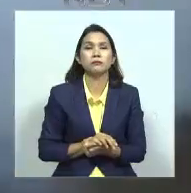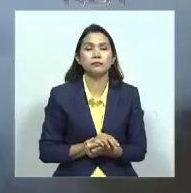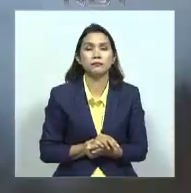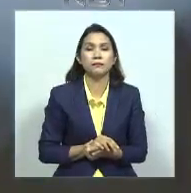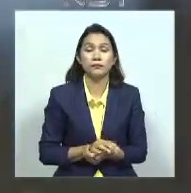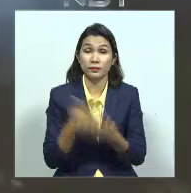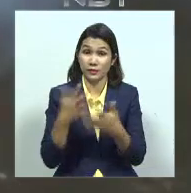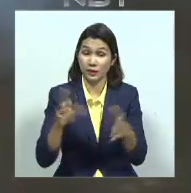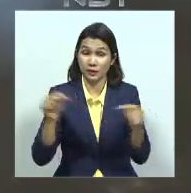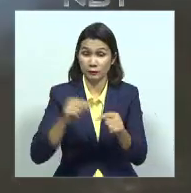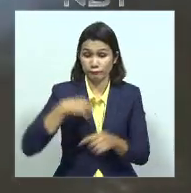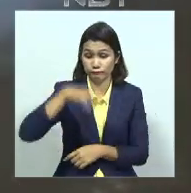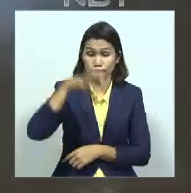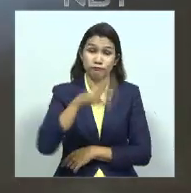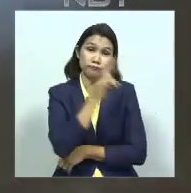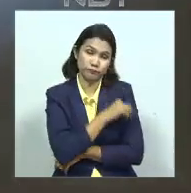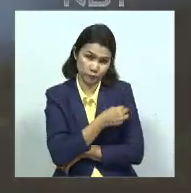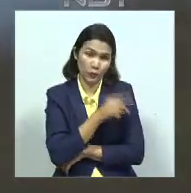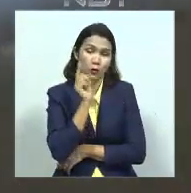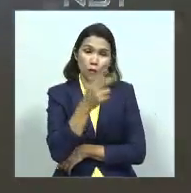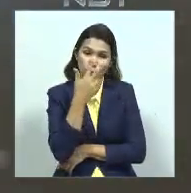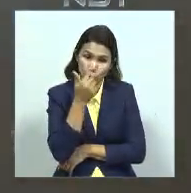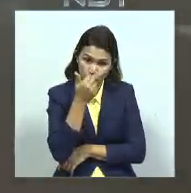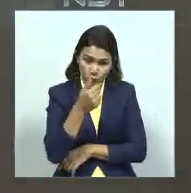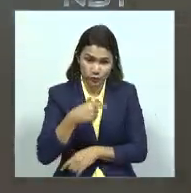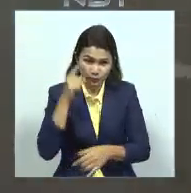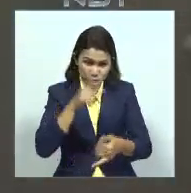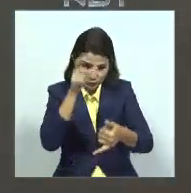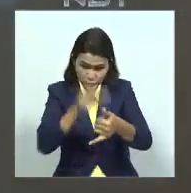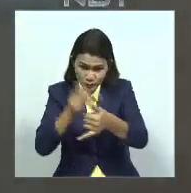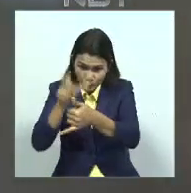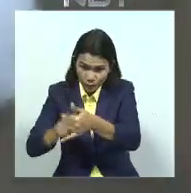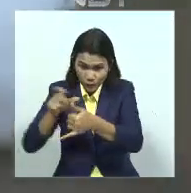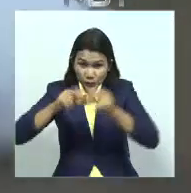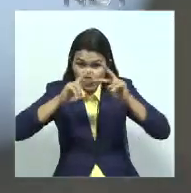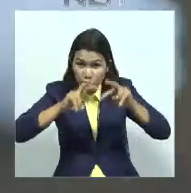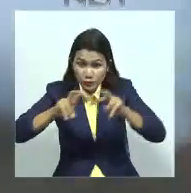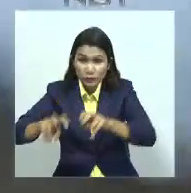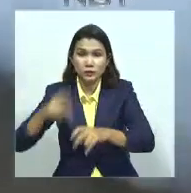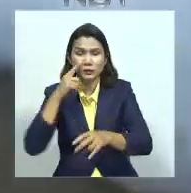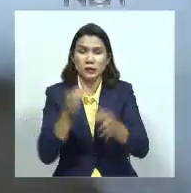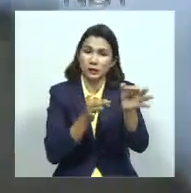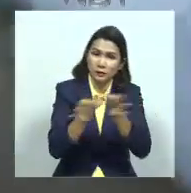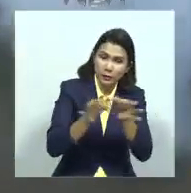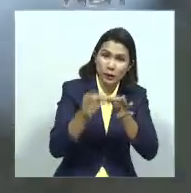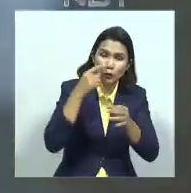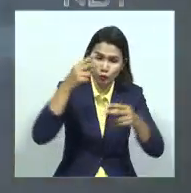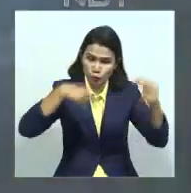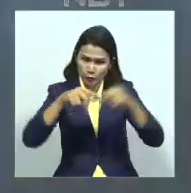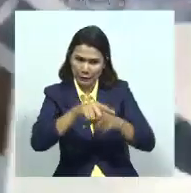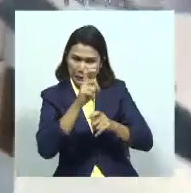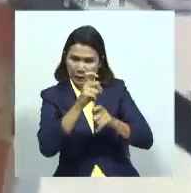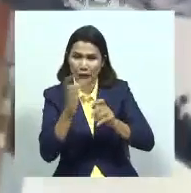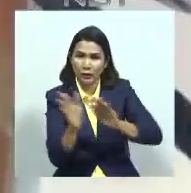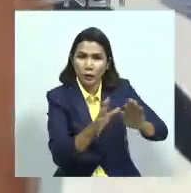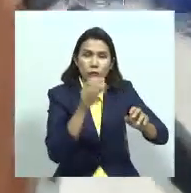สำหรับในส่วนของโรงพยาบาลก็ขอให้คัดกรองผู้ป่วยแล้วก็จัดแพทย์ผู้เชี่ยวชาญให้คำปรึกษาดูแลกลุ่มเสี่ยงและ